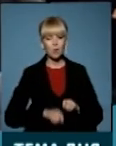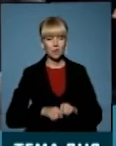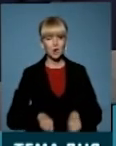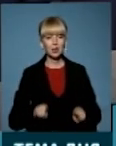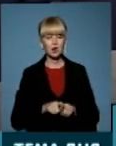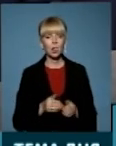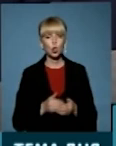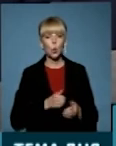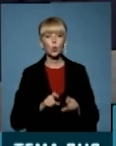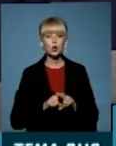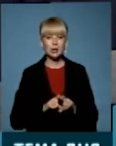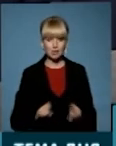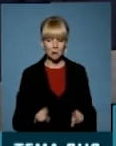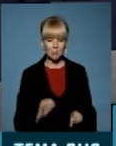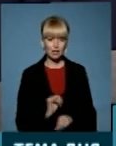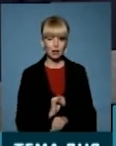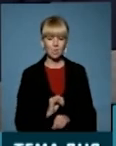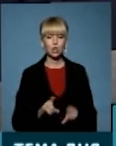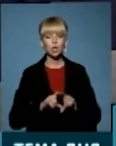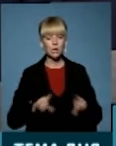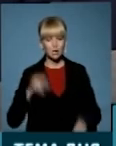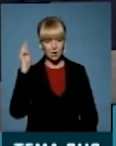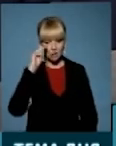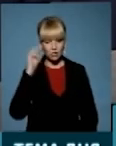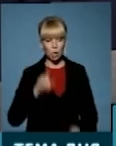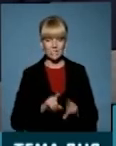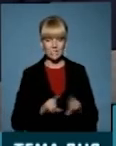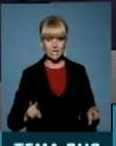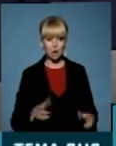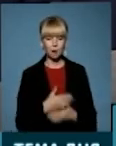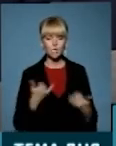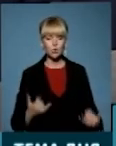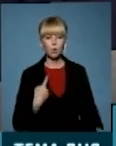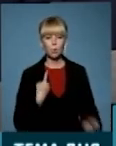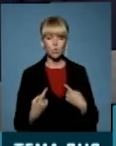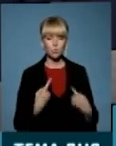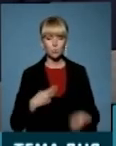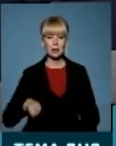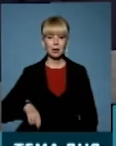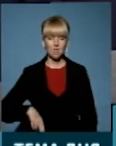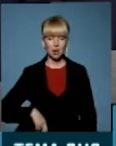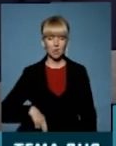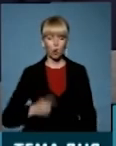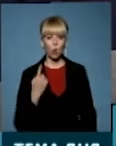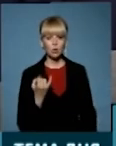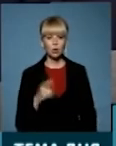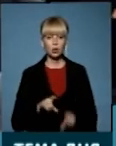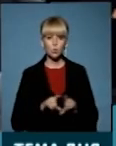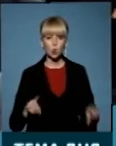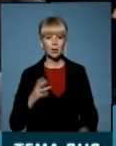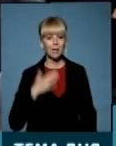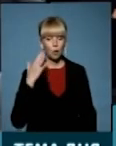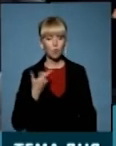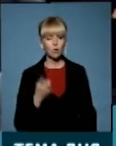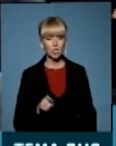також дошкільні і шкільні навчальні заклади. От ми сьогодні поспілкувалися з директором однієї школи на Буковині,